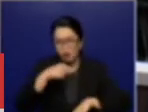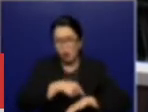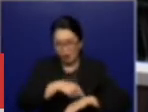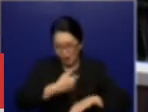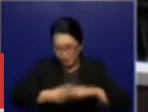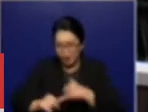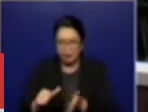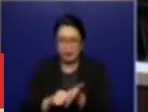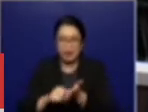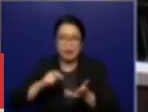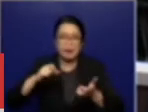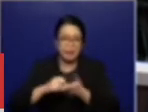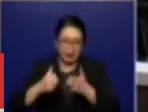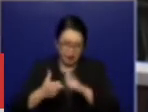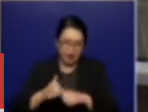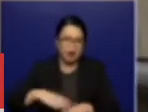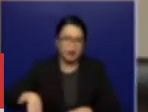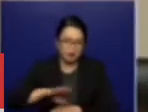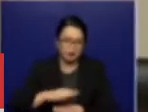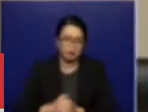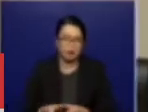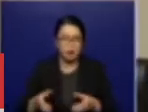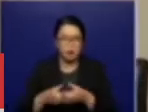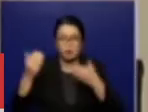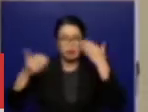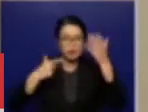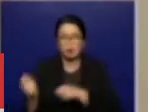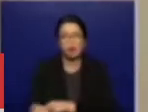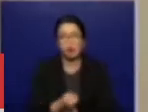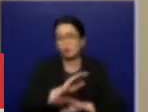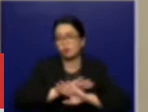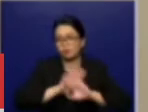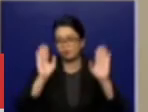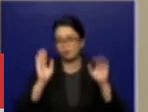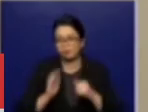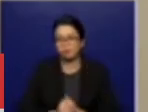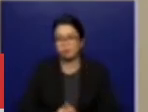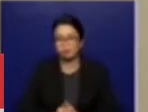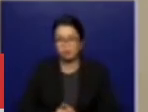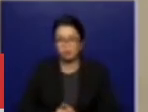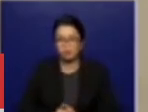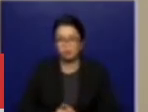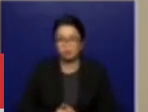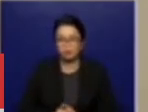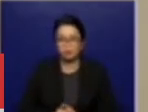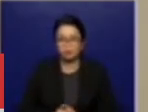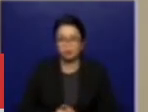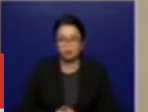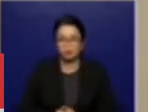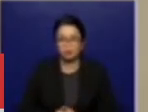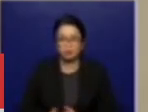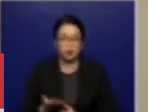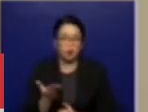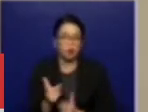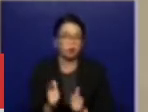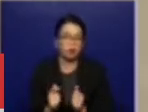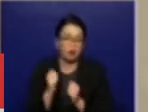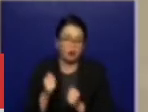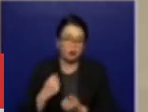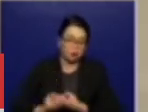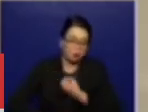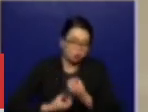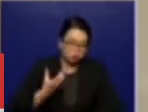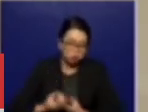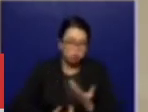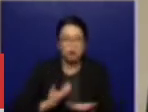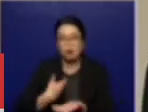านเมืองจะดีกว่าท่านประธานที่เคารพครับวันนี้ผมจะขออนุญาตมาสะท้อนปัญหาต่างๆอีก